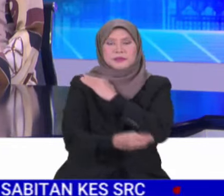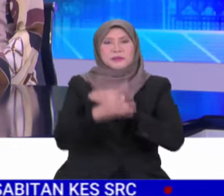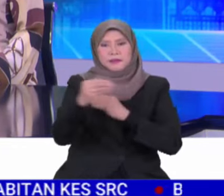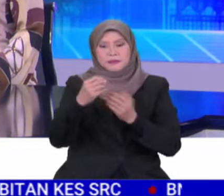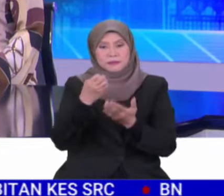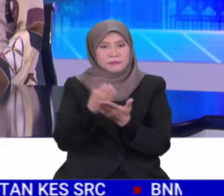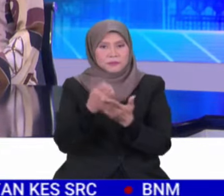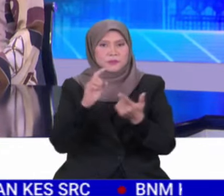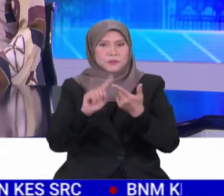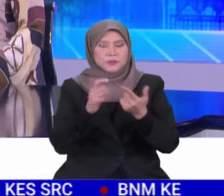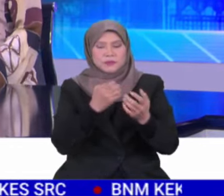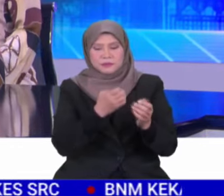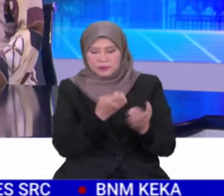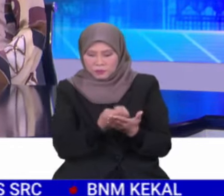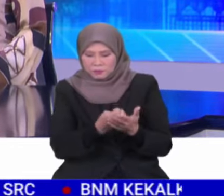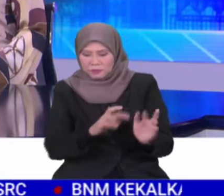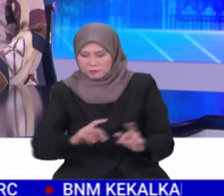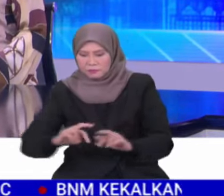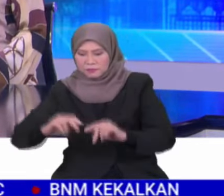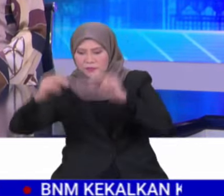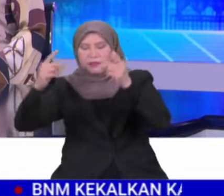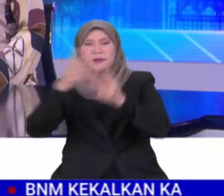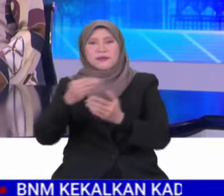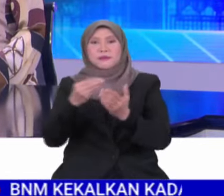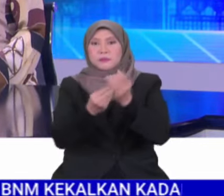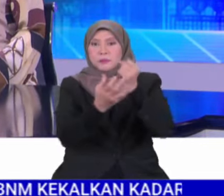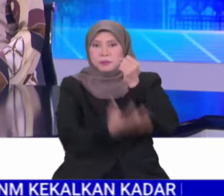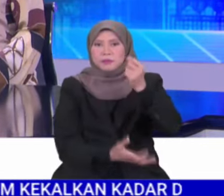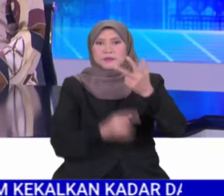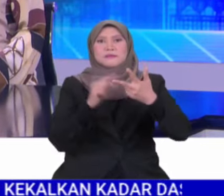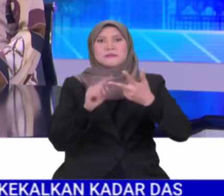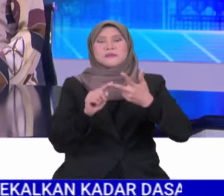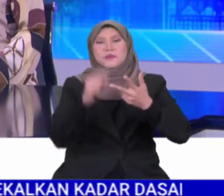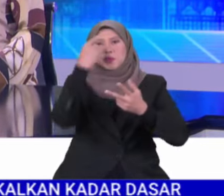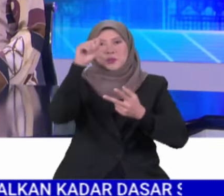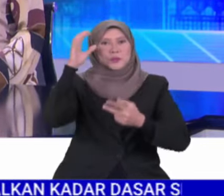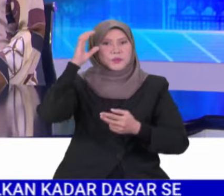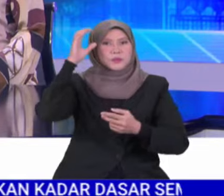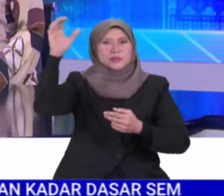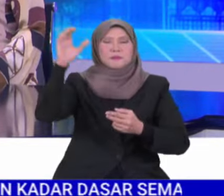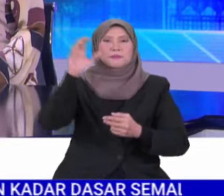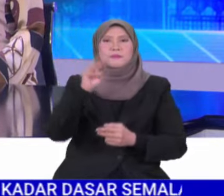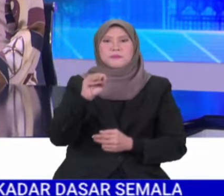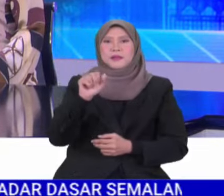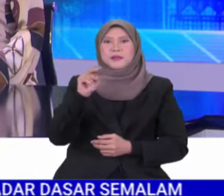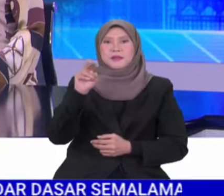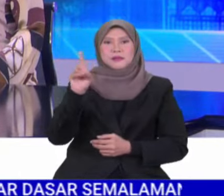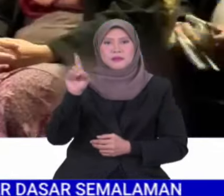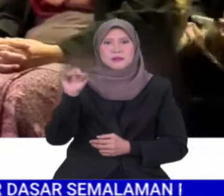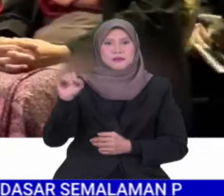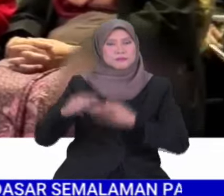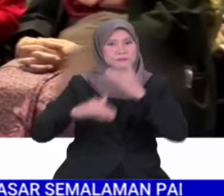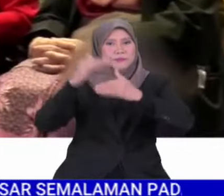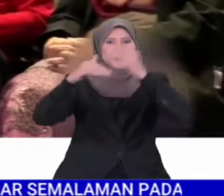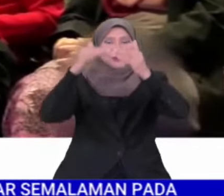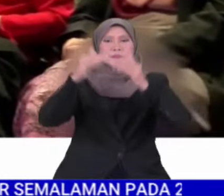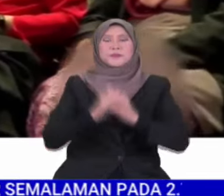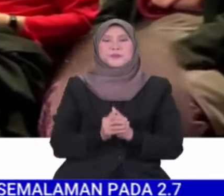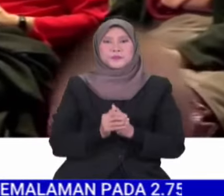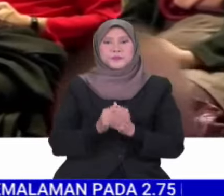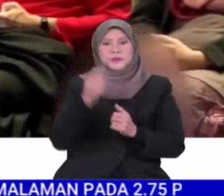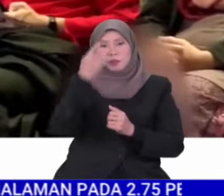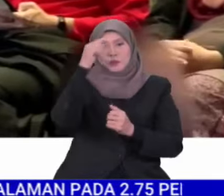semula ekonomi dan memulih serta menjana ekonomi berteraskan konsep Malaysia Madani. Dato' Sri Anwar berkata pertumbuhan